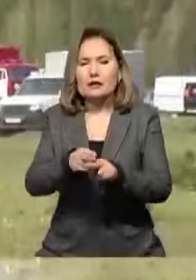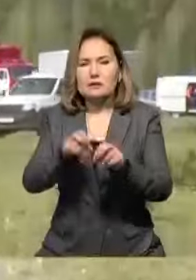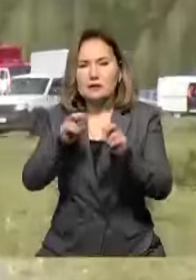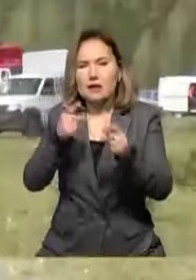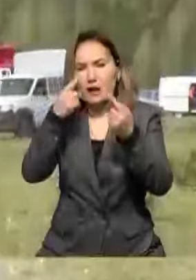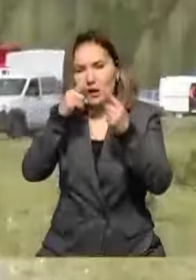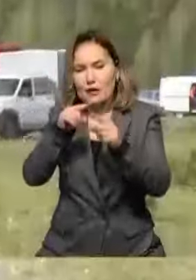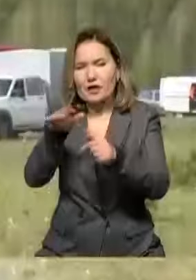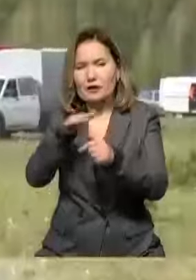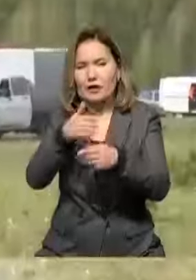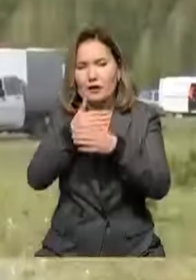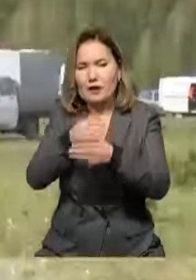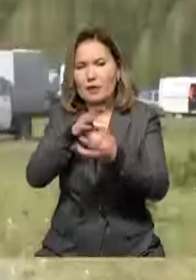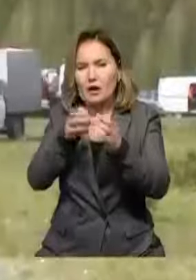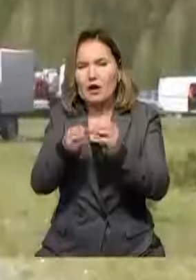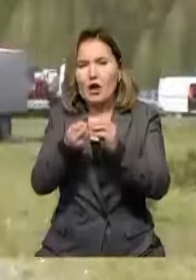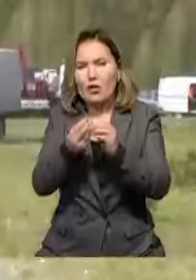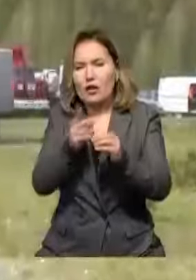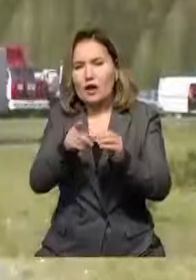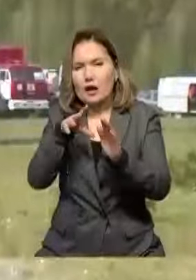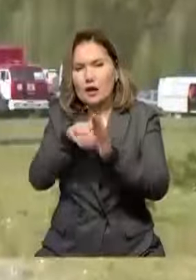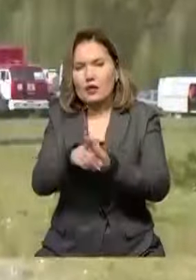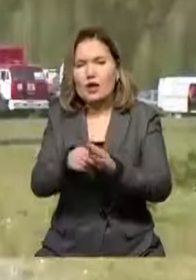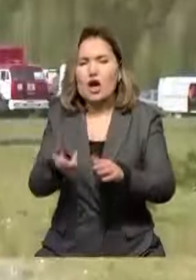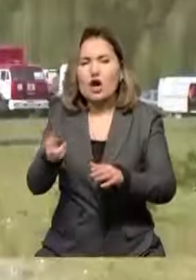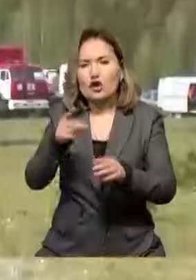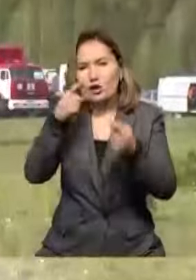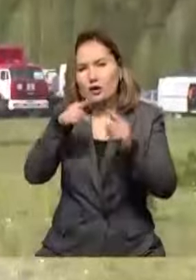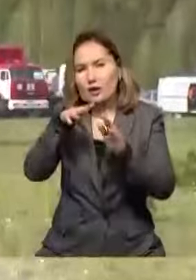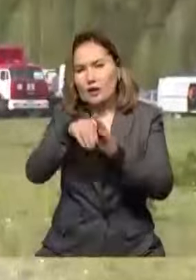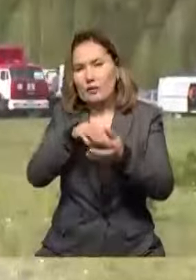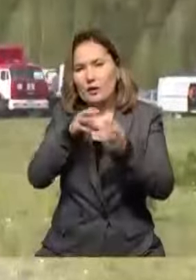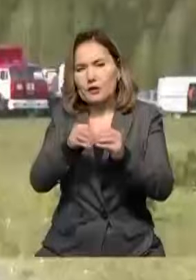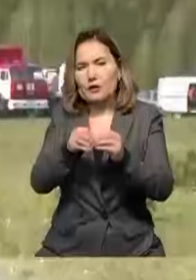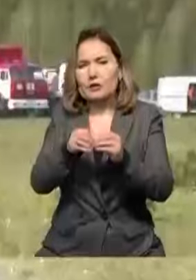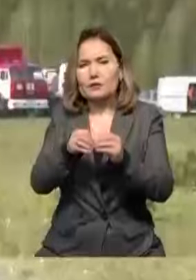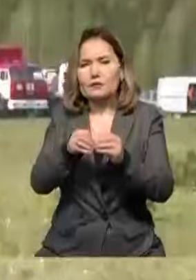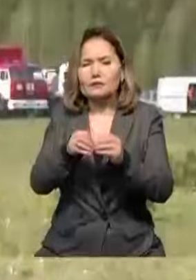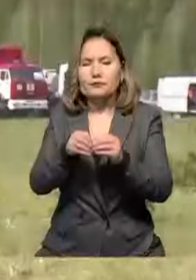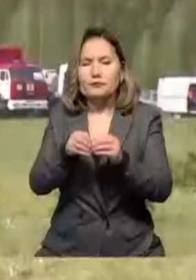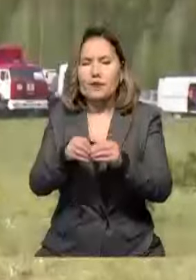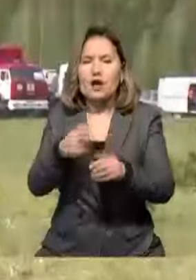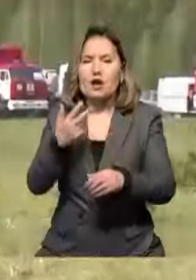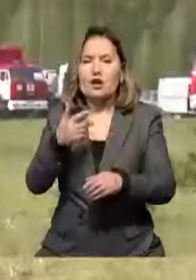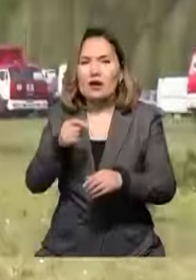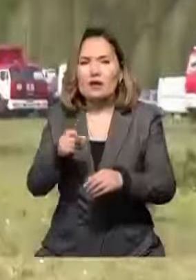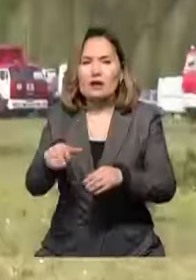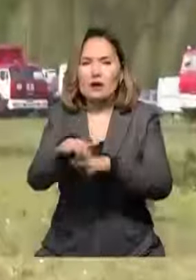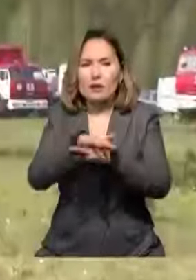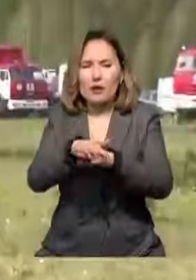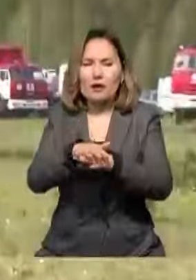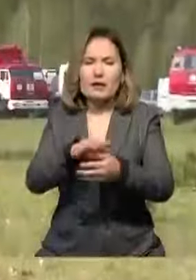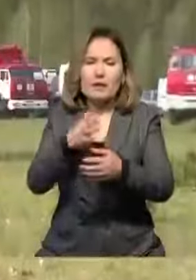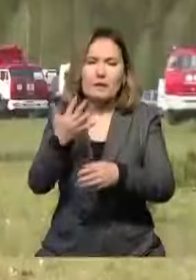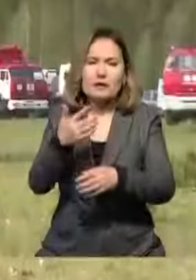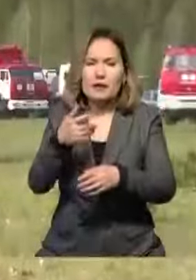жұмылдырамыз, 3 гектарға біз 3 техника 24 адам жұмылдырамыз, және де 3 гектардан астам 5 гектарға біз